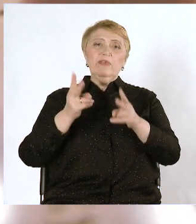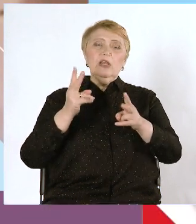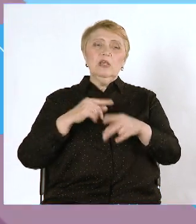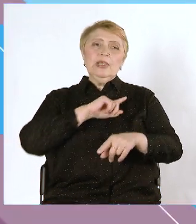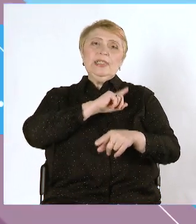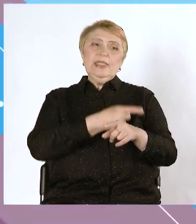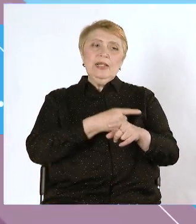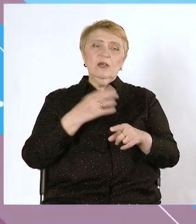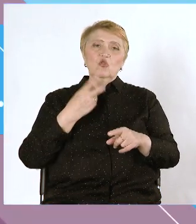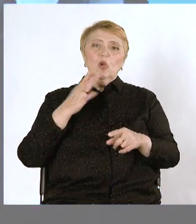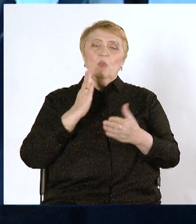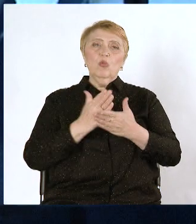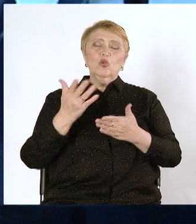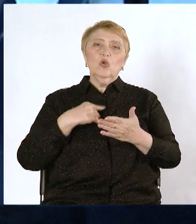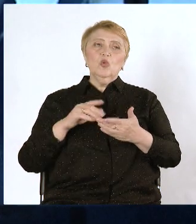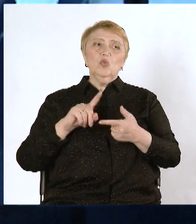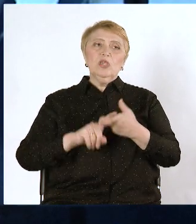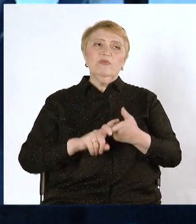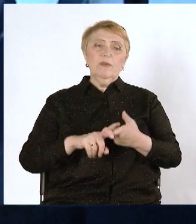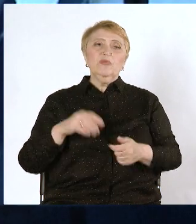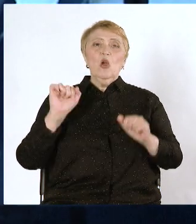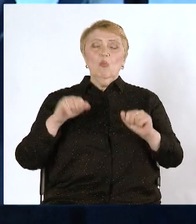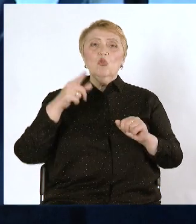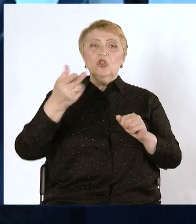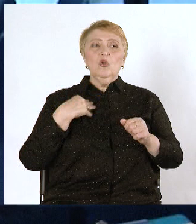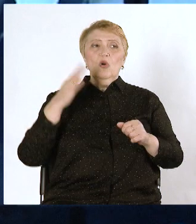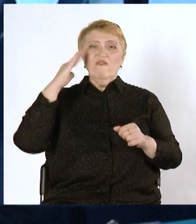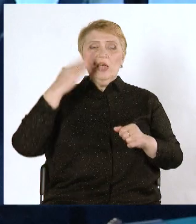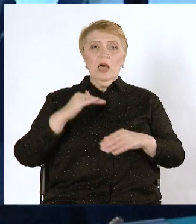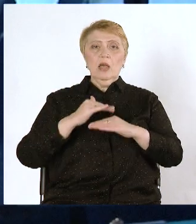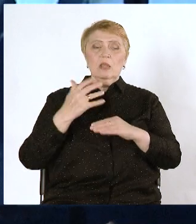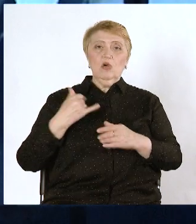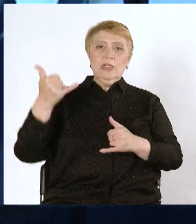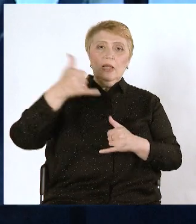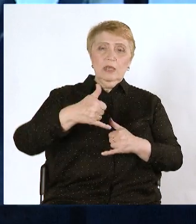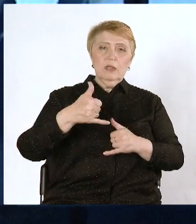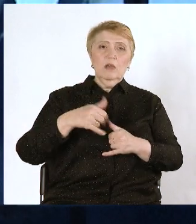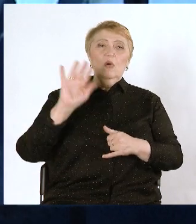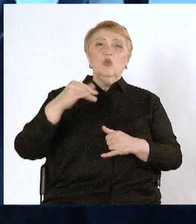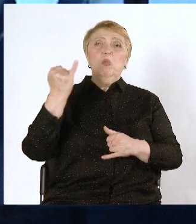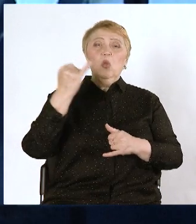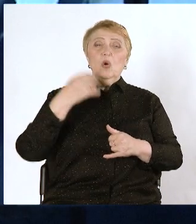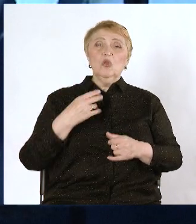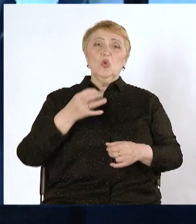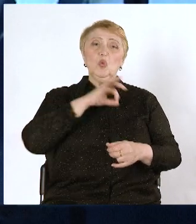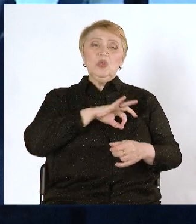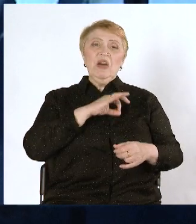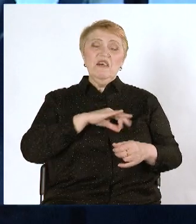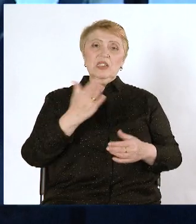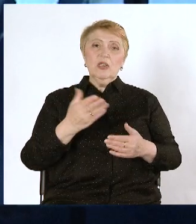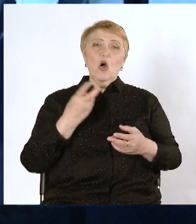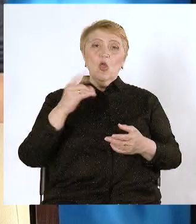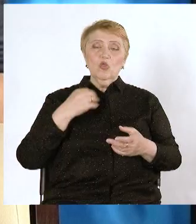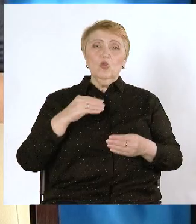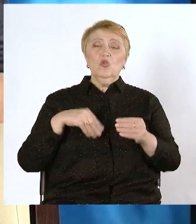было но поменьше потому что ее замачивают и и даже него ряда и и замачивают и она вообще очень плохо усваивается но при этом дает чувство